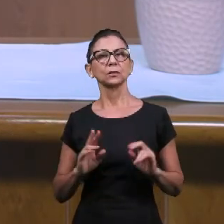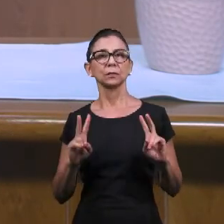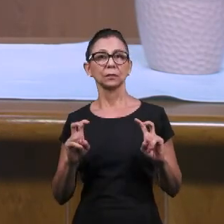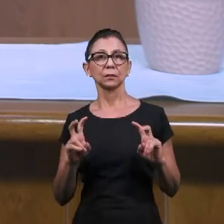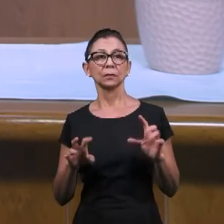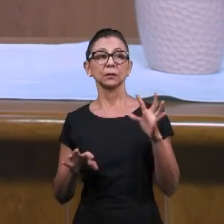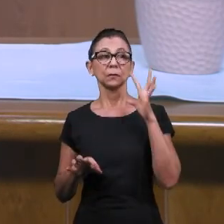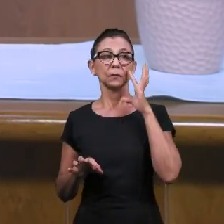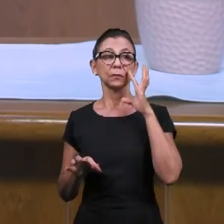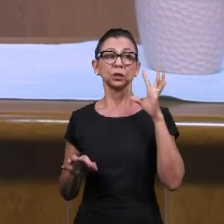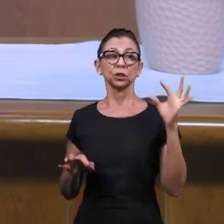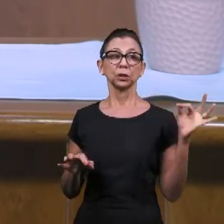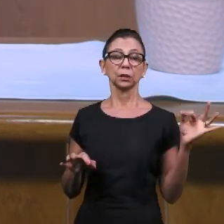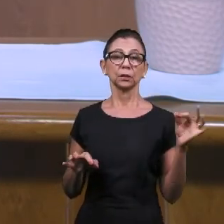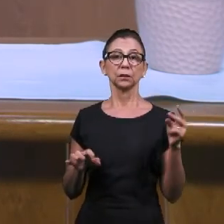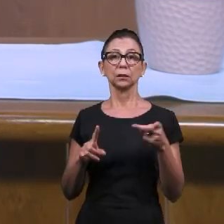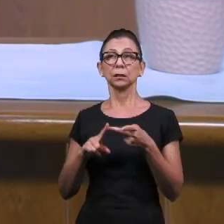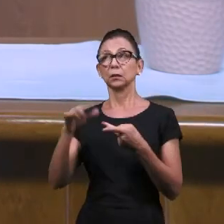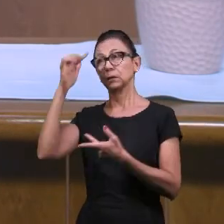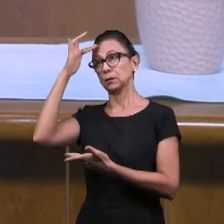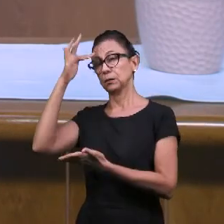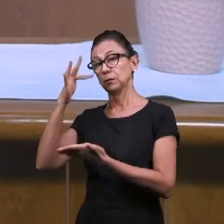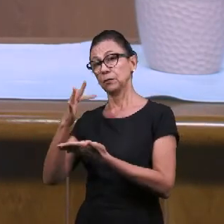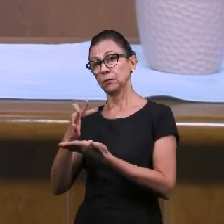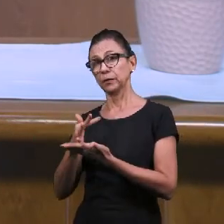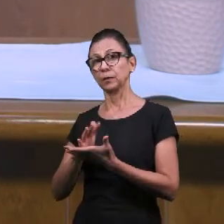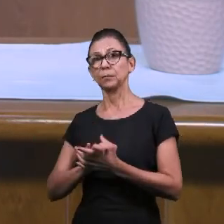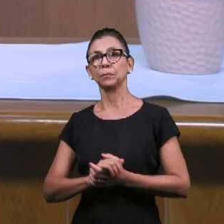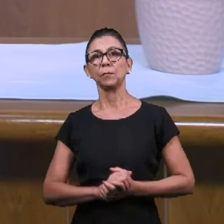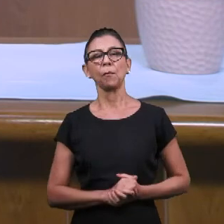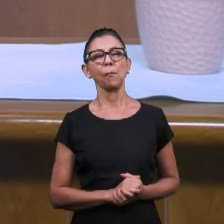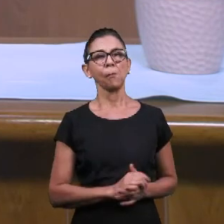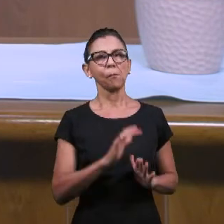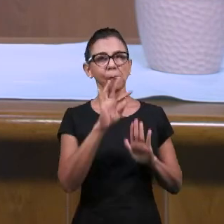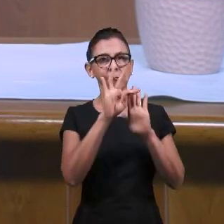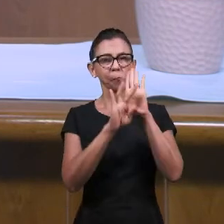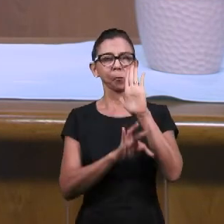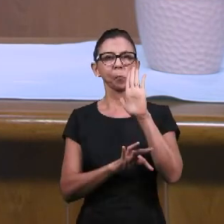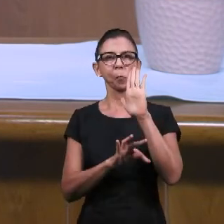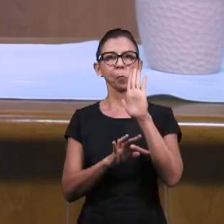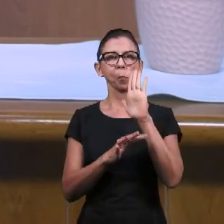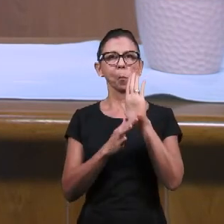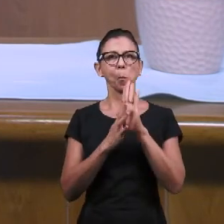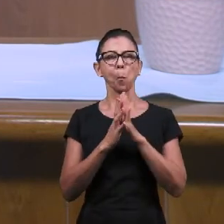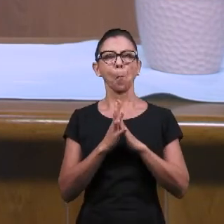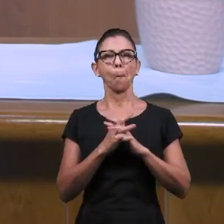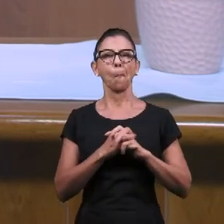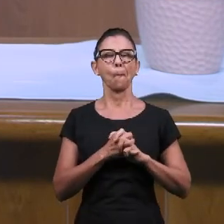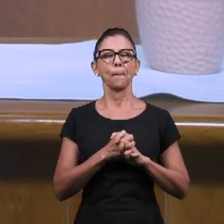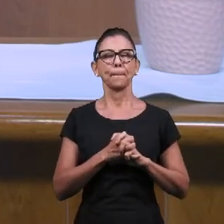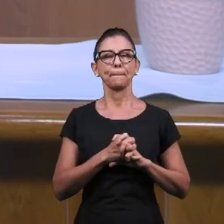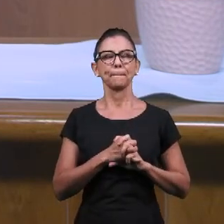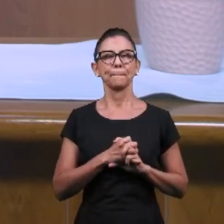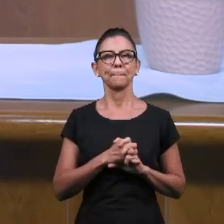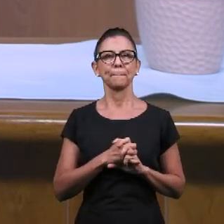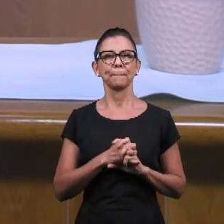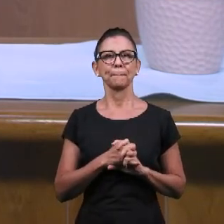И это чудесно. И об этом мы будем говорить с вами этим вечером. О бодрствовании и о